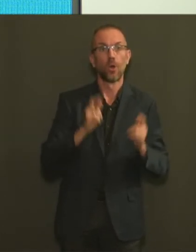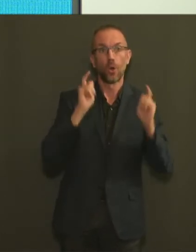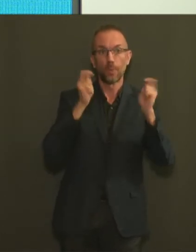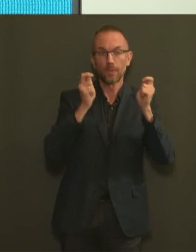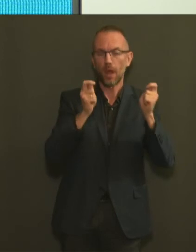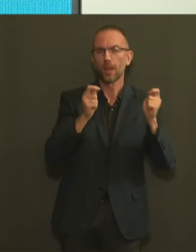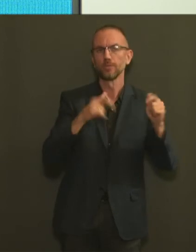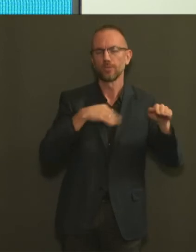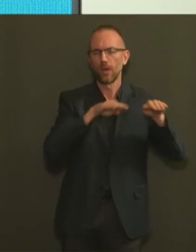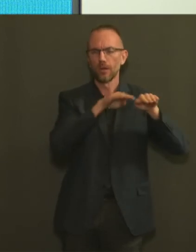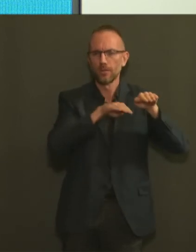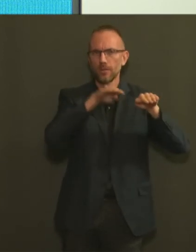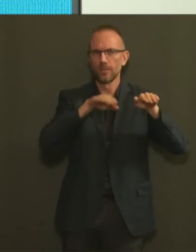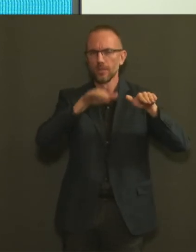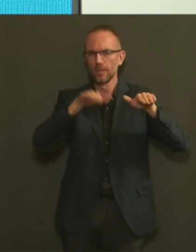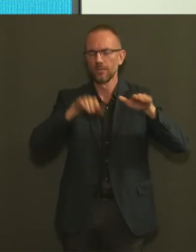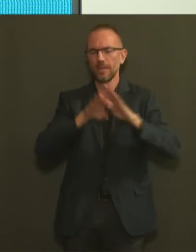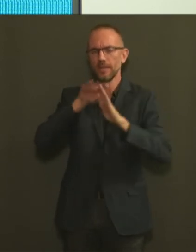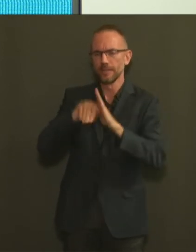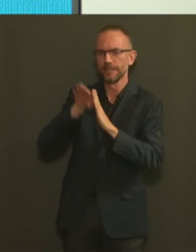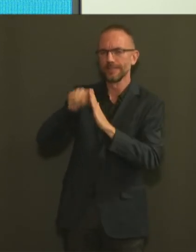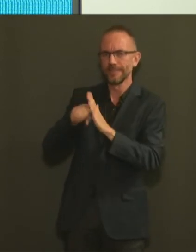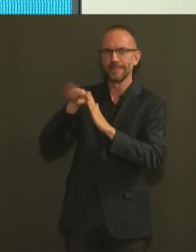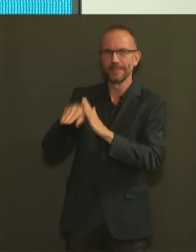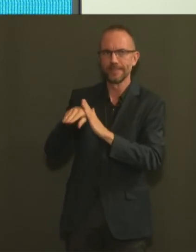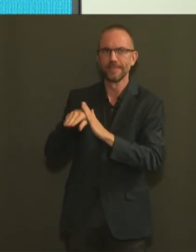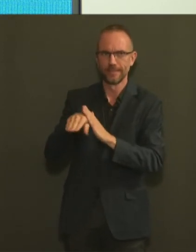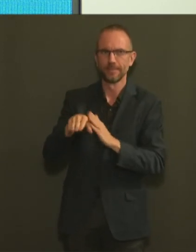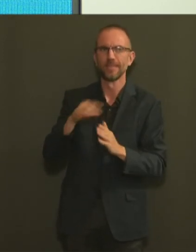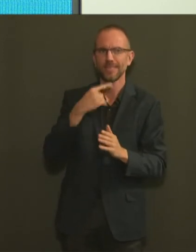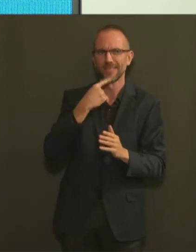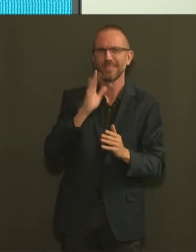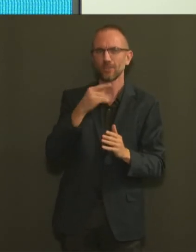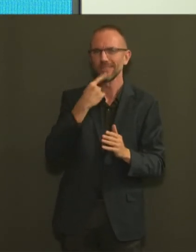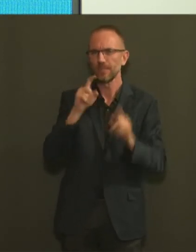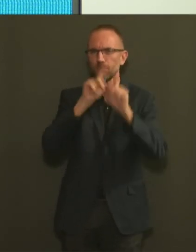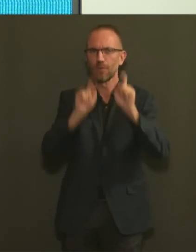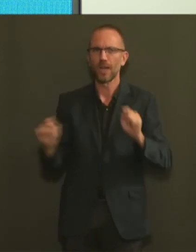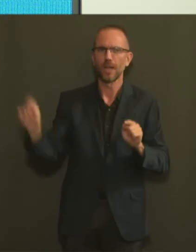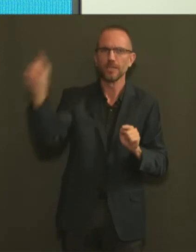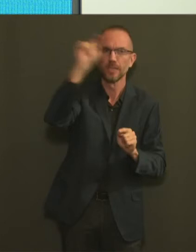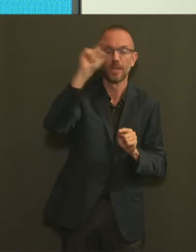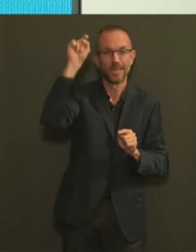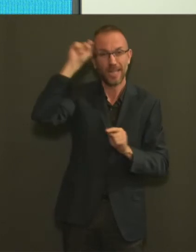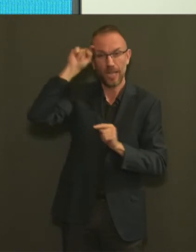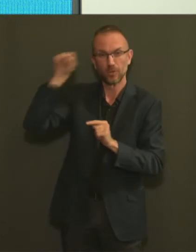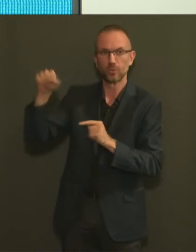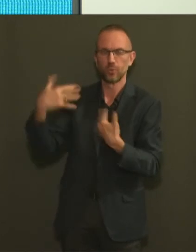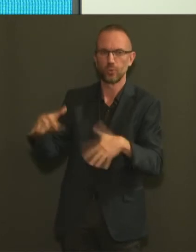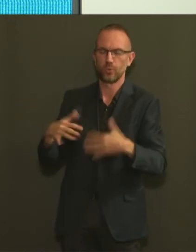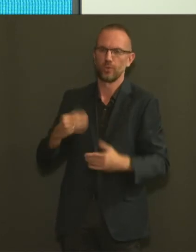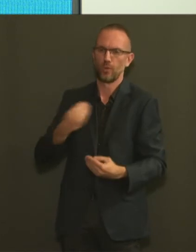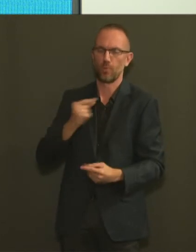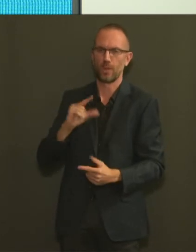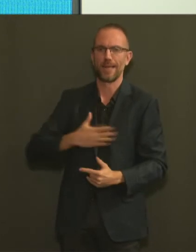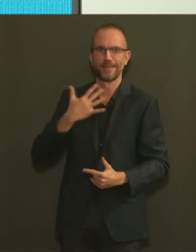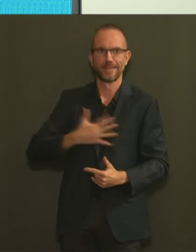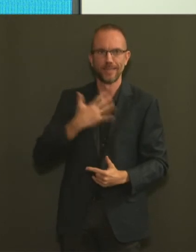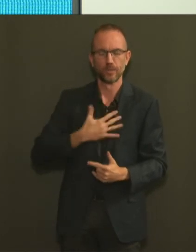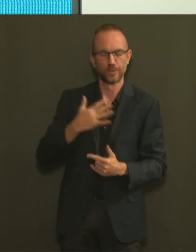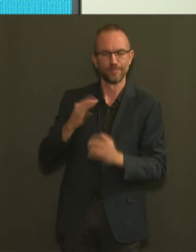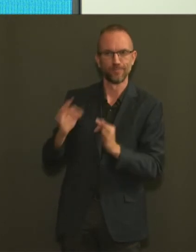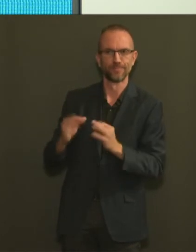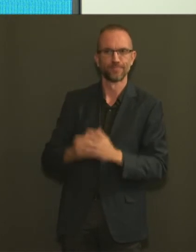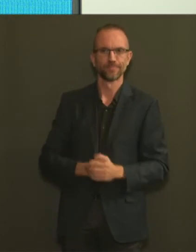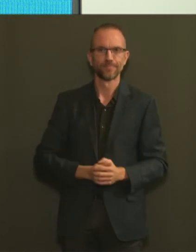certaines provinces si on a dit notre inquiétude par rapport à ce qui se passe par exemple dans la province de liège l'évolution de la courbe est donc